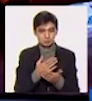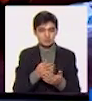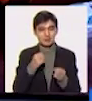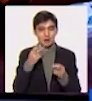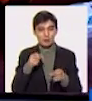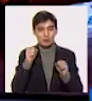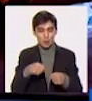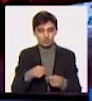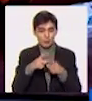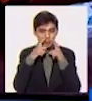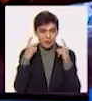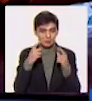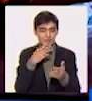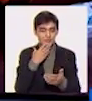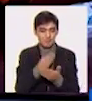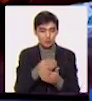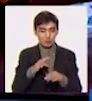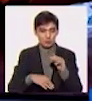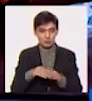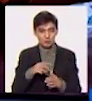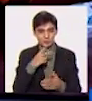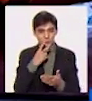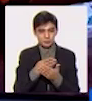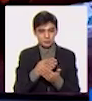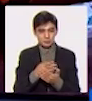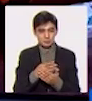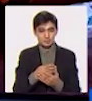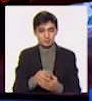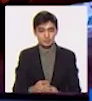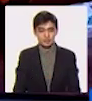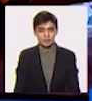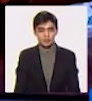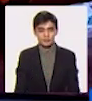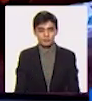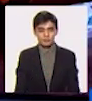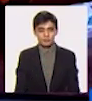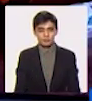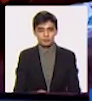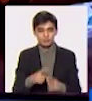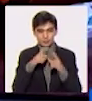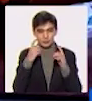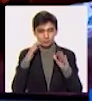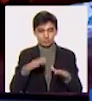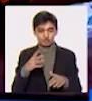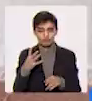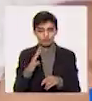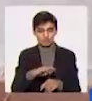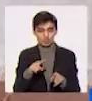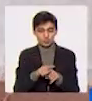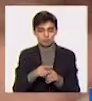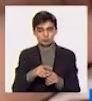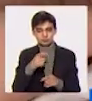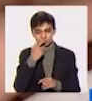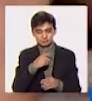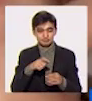как можно сделать маски своими руками. Первый пример. Маска из марли в несколько слоев, обычно в 4, и вата как фильтр. Все это аккуратно